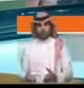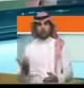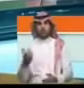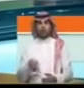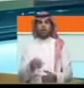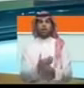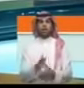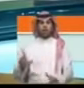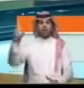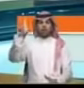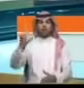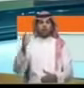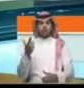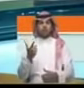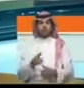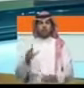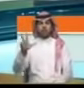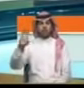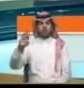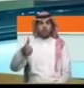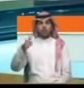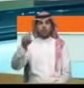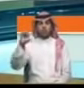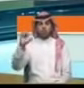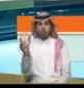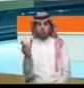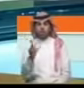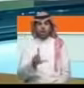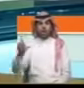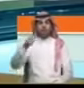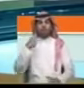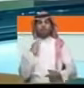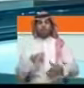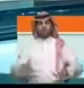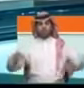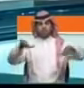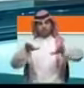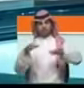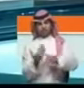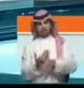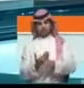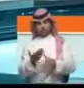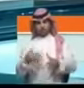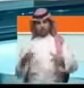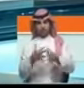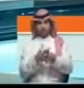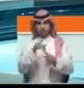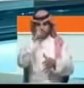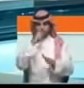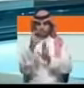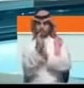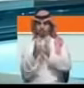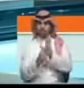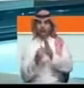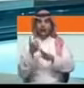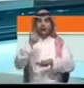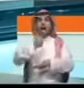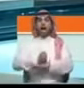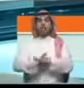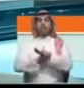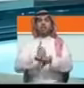عين رئيس الجابون علي بونغو رئيسا جديدا للوزراء في محاولة على ما يبدو لترسيخ قاعدته